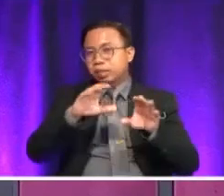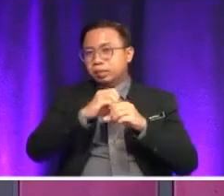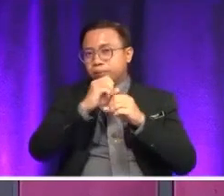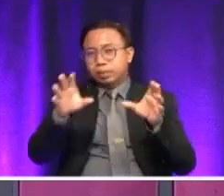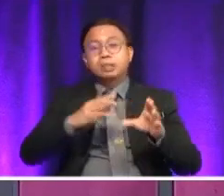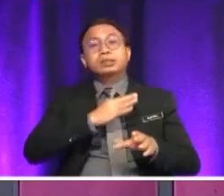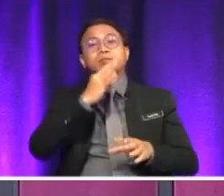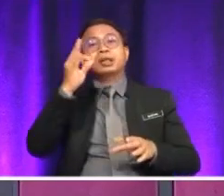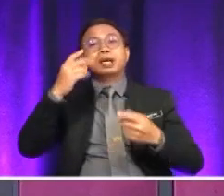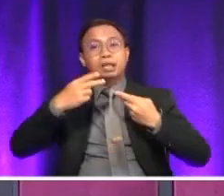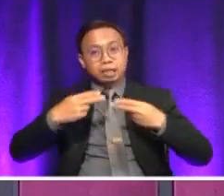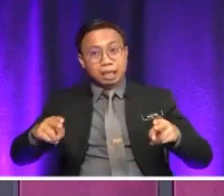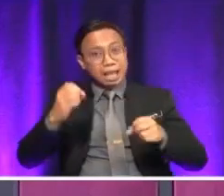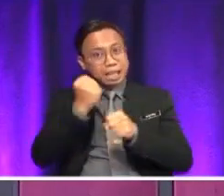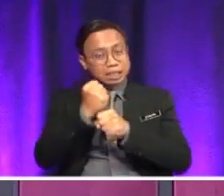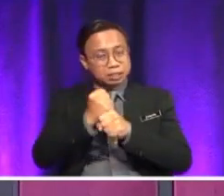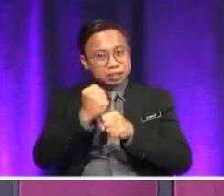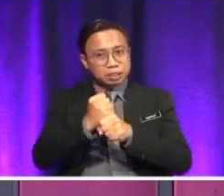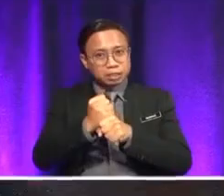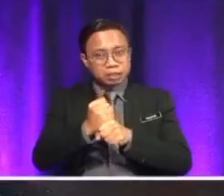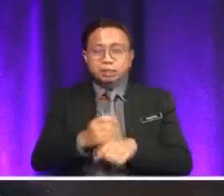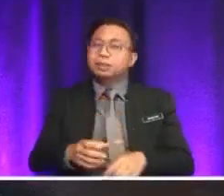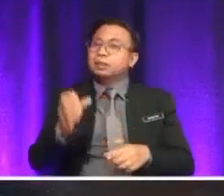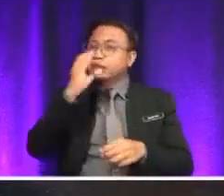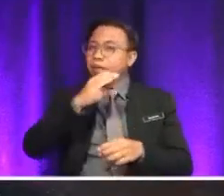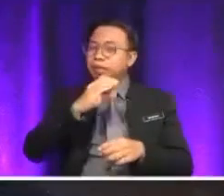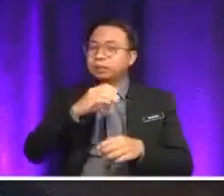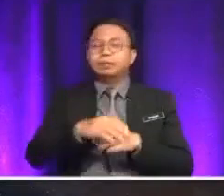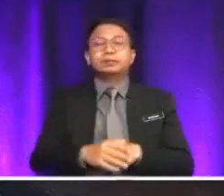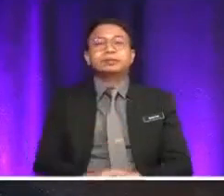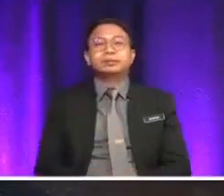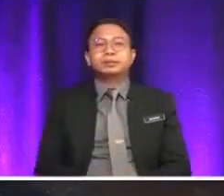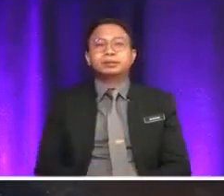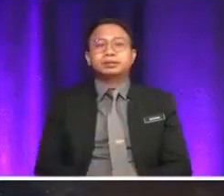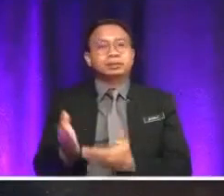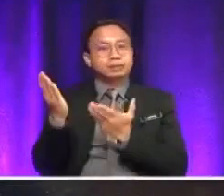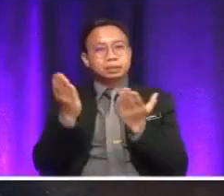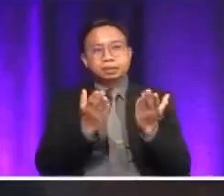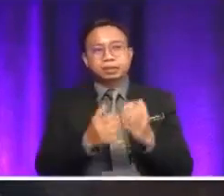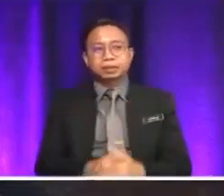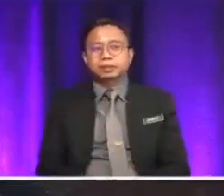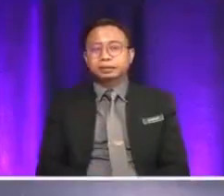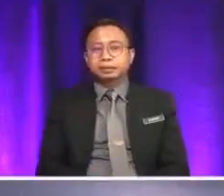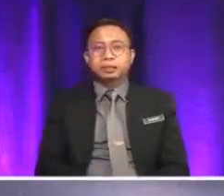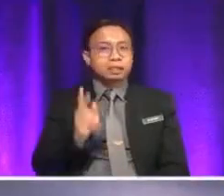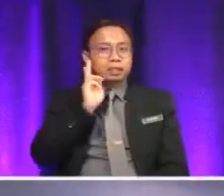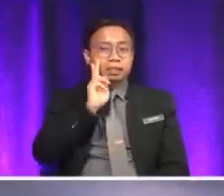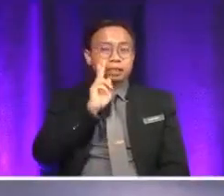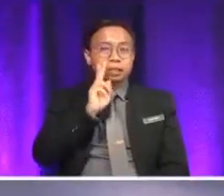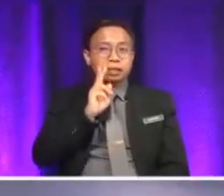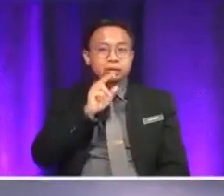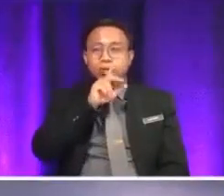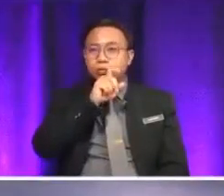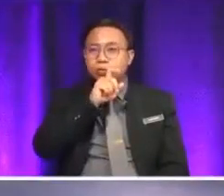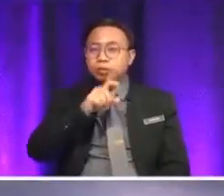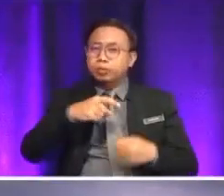semangat hilang. Kerja keras membanting tulang. Okay, silakan, satu lagi pantun. Kakak tua berangkat